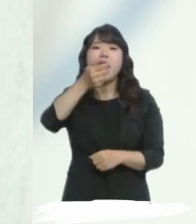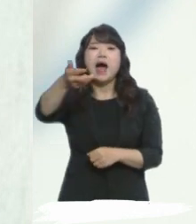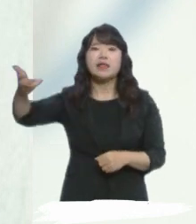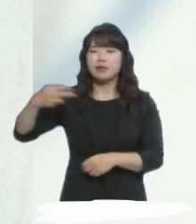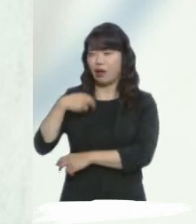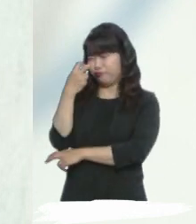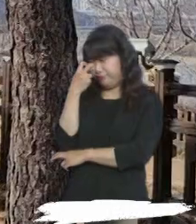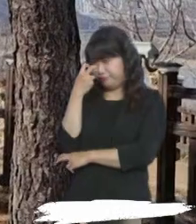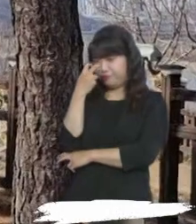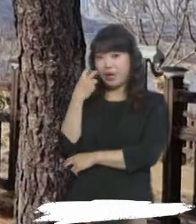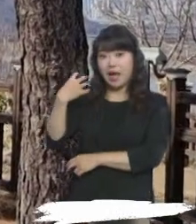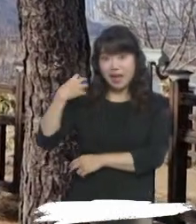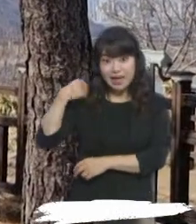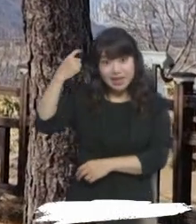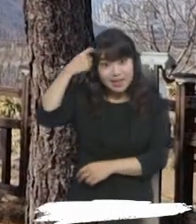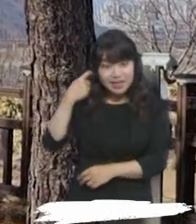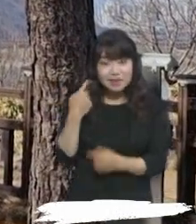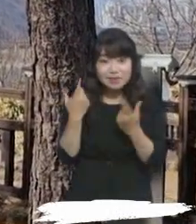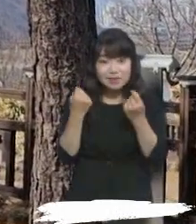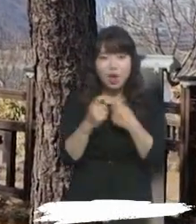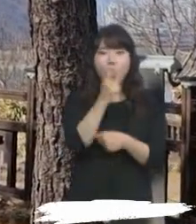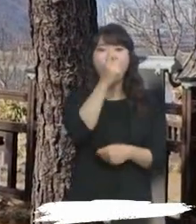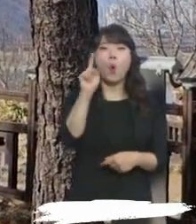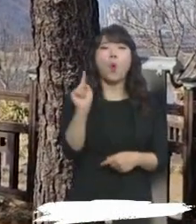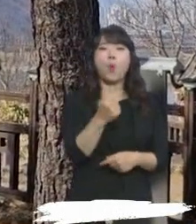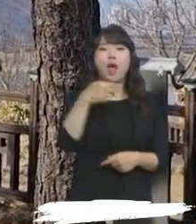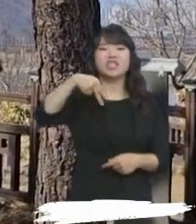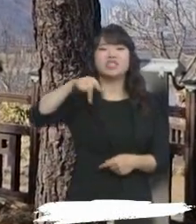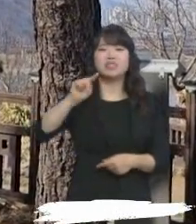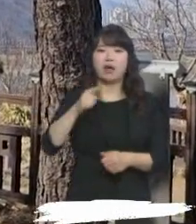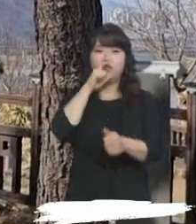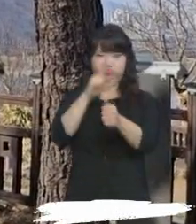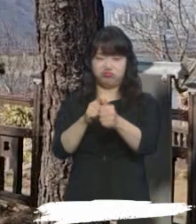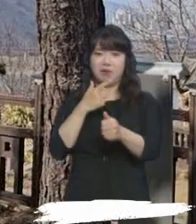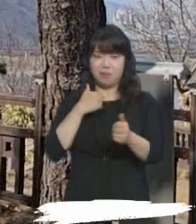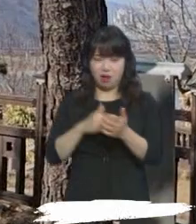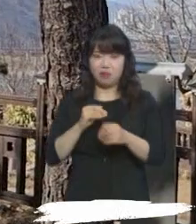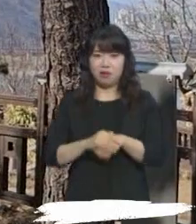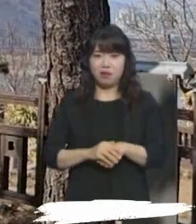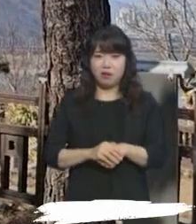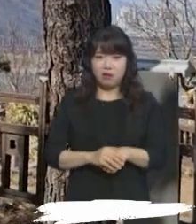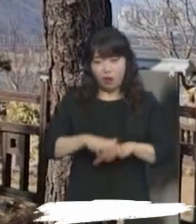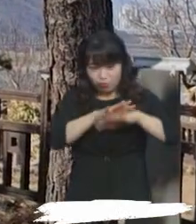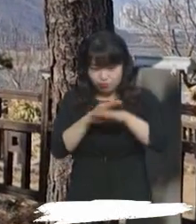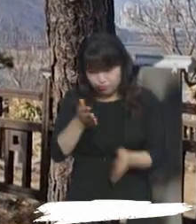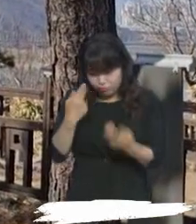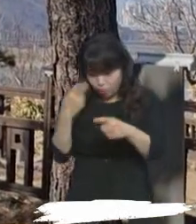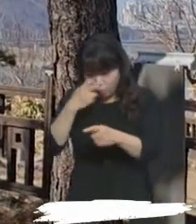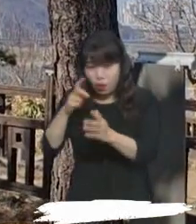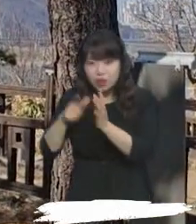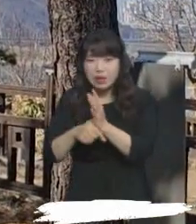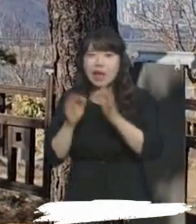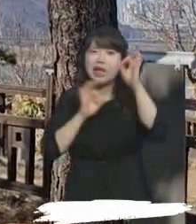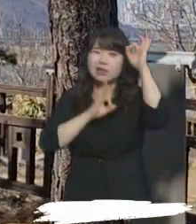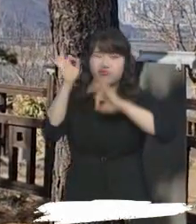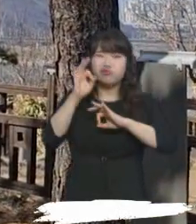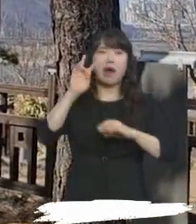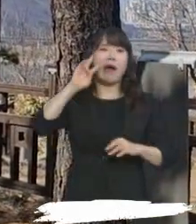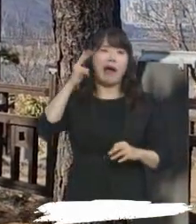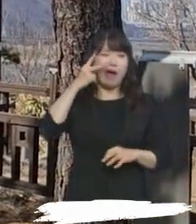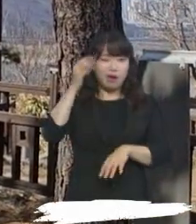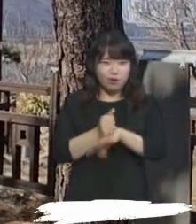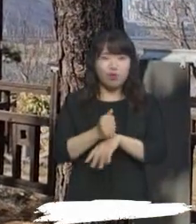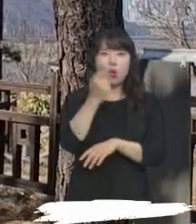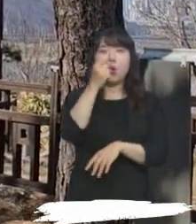지키는 관문 같은 곳이어서 관산이라 불렀는데 유적을 조사하는 과정에서 착오하여 궁산으로